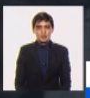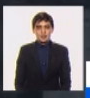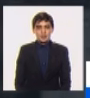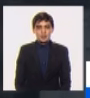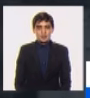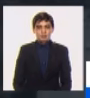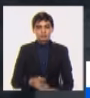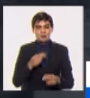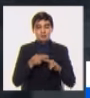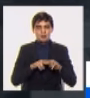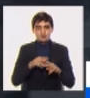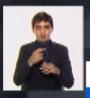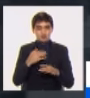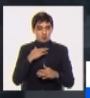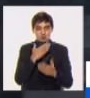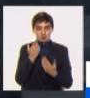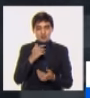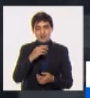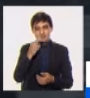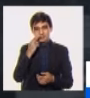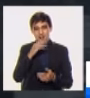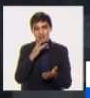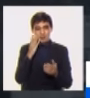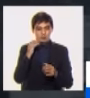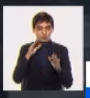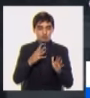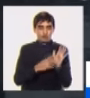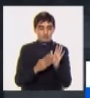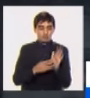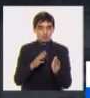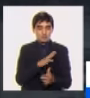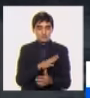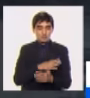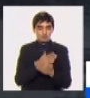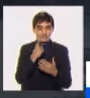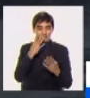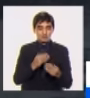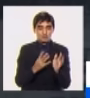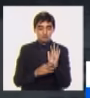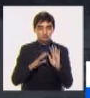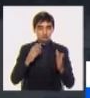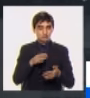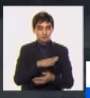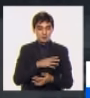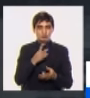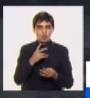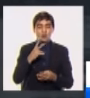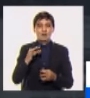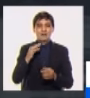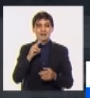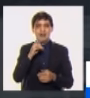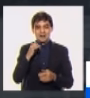это не много для такого мегаполиса бывало и 90 с лишним случаев за сутки поэтому ослабление карантина